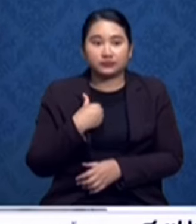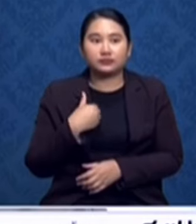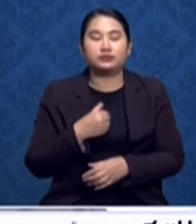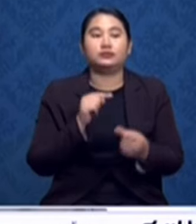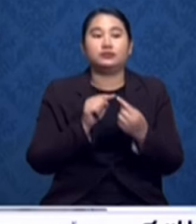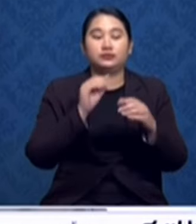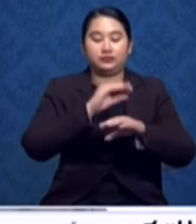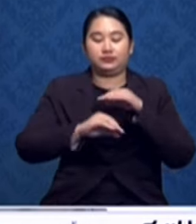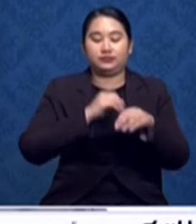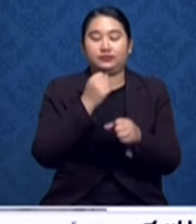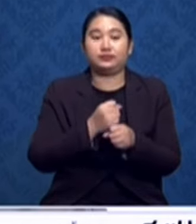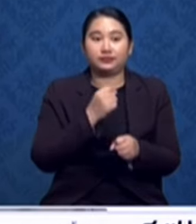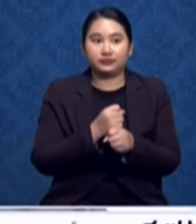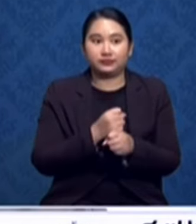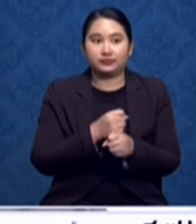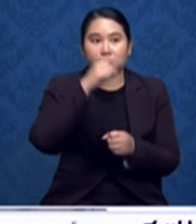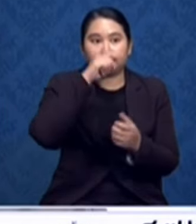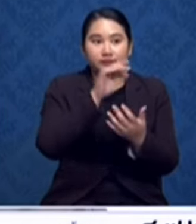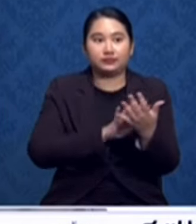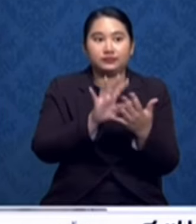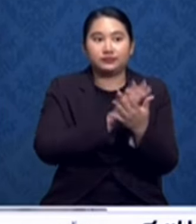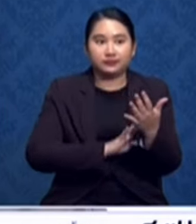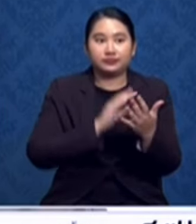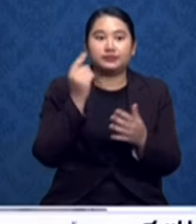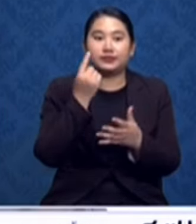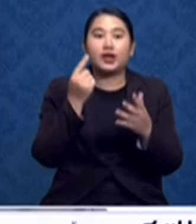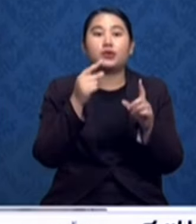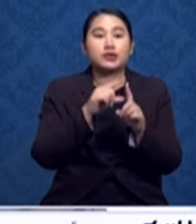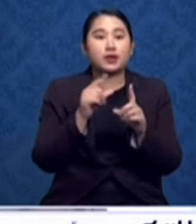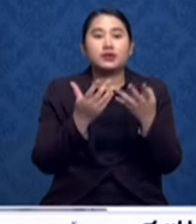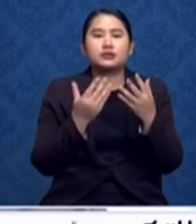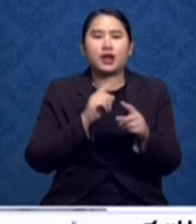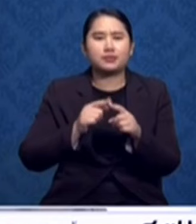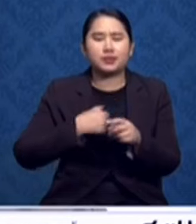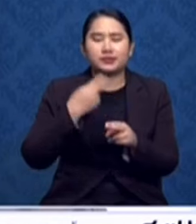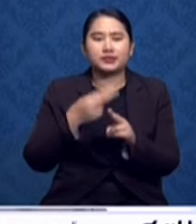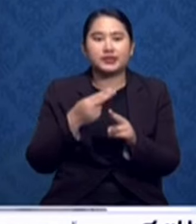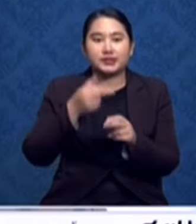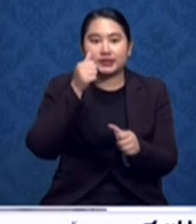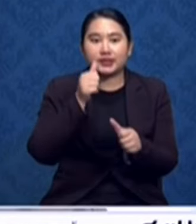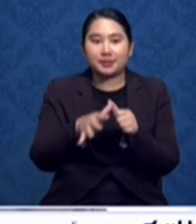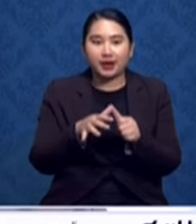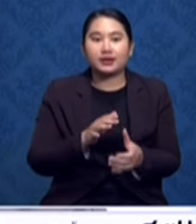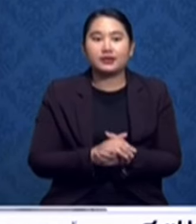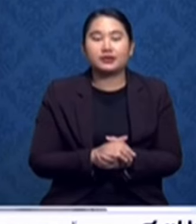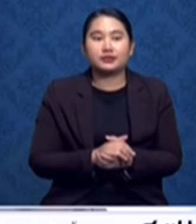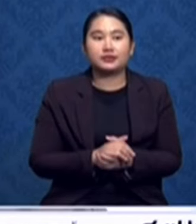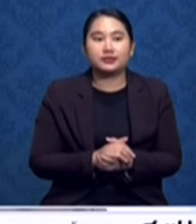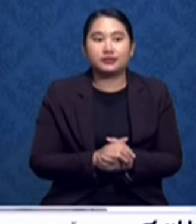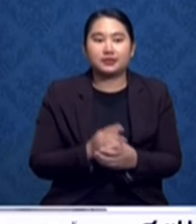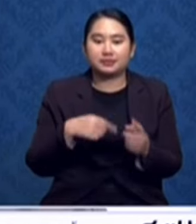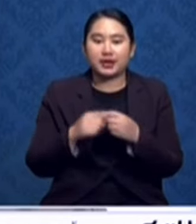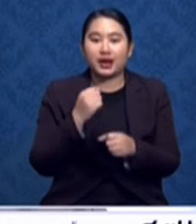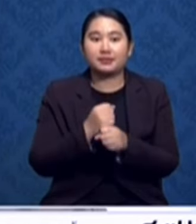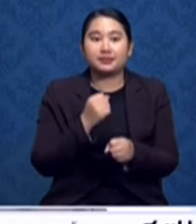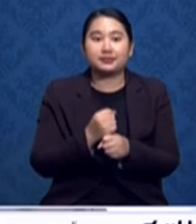งการเกี่ยวกับการทำThailand Tourism Channel อะไรเนี่ยครับประมาณนี้นะผมจำชื่อหลักไม่ได้ก็คือเดี๋ยวไปตั้งช่องท